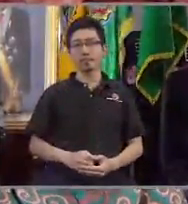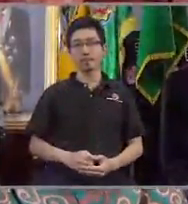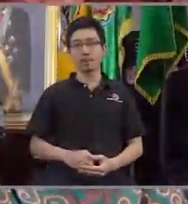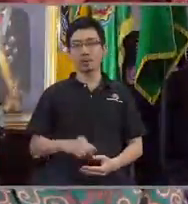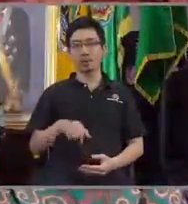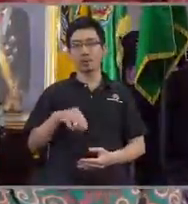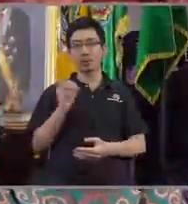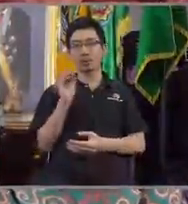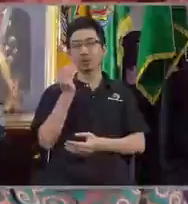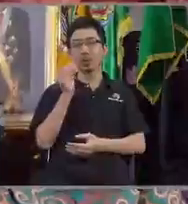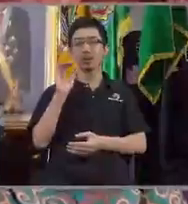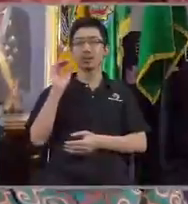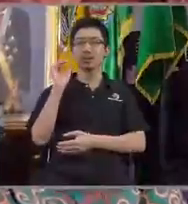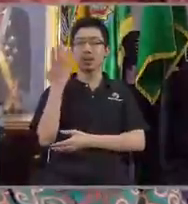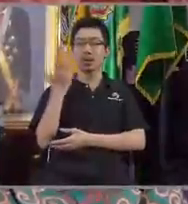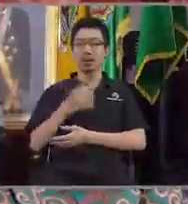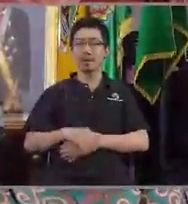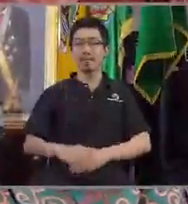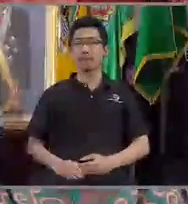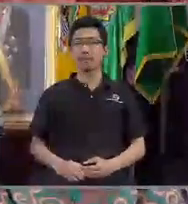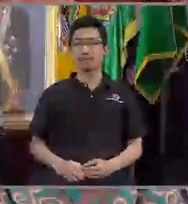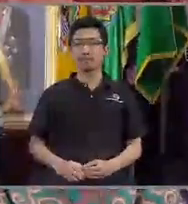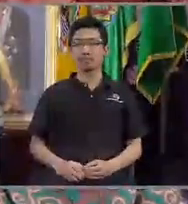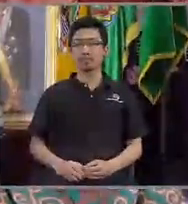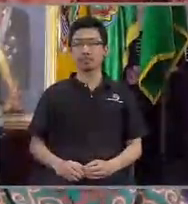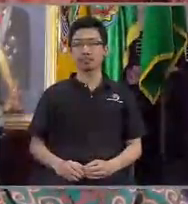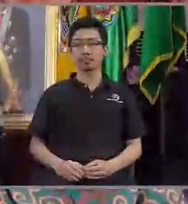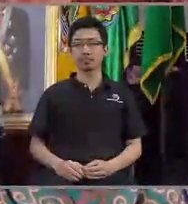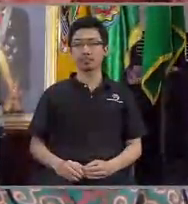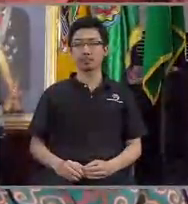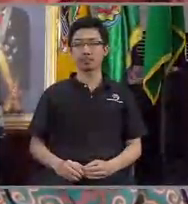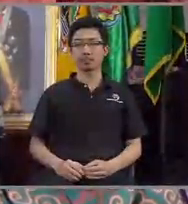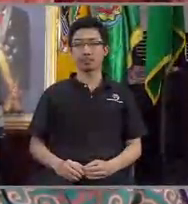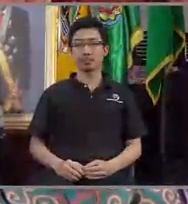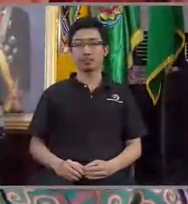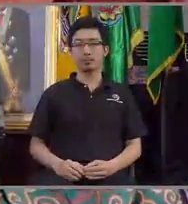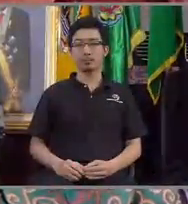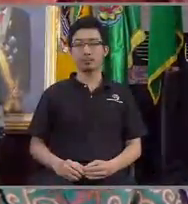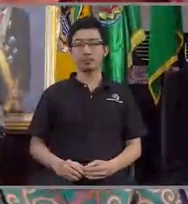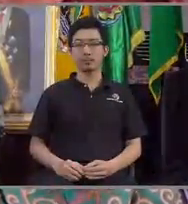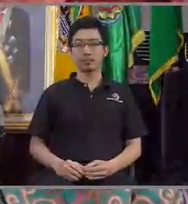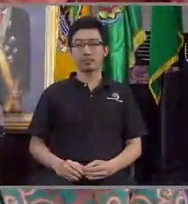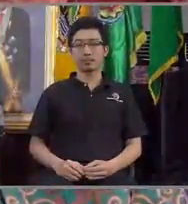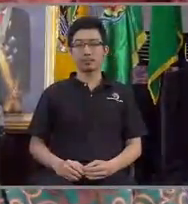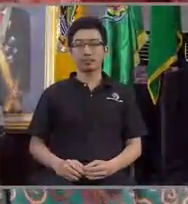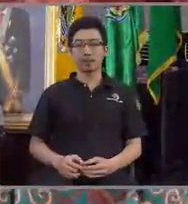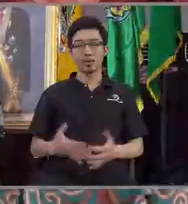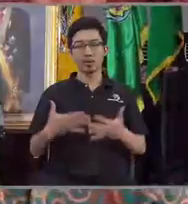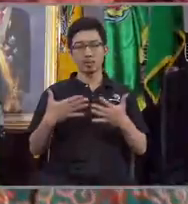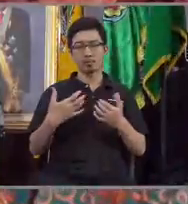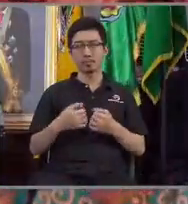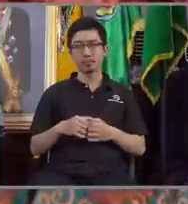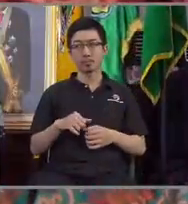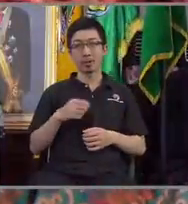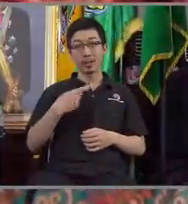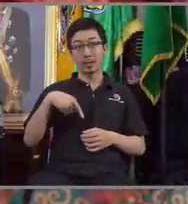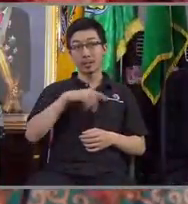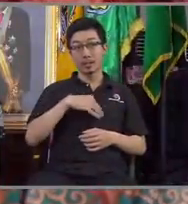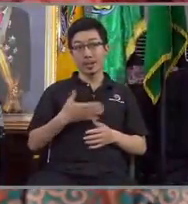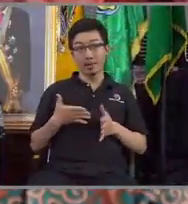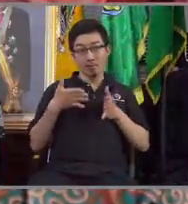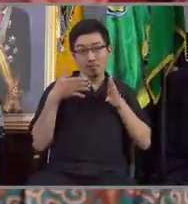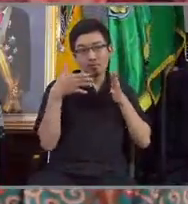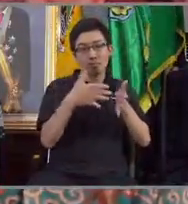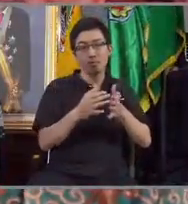kalau musrenbang musrembang sebelumnya dalam catatan kami Bapak Ibu sekalian dalam catatan DPRD fokus kepada infrastruktur